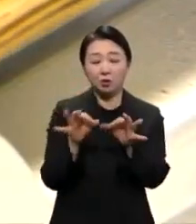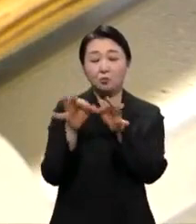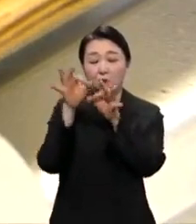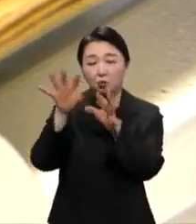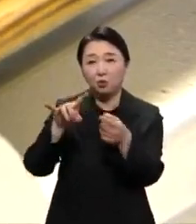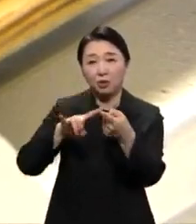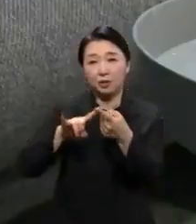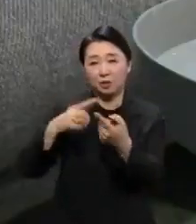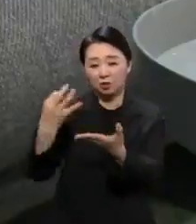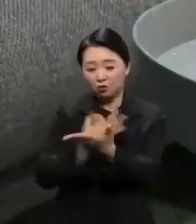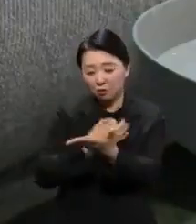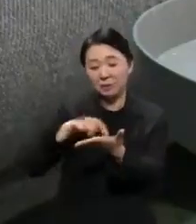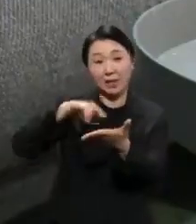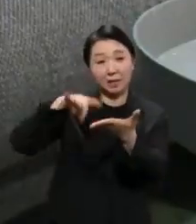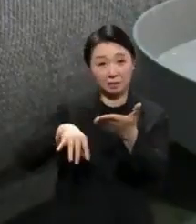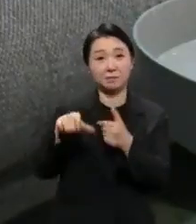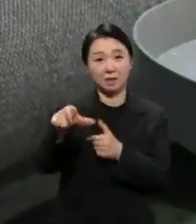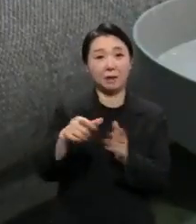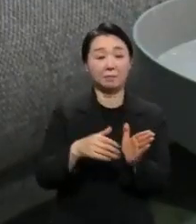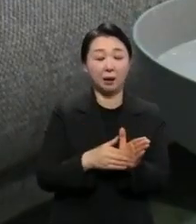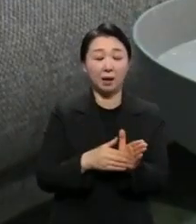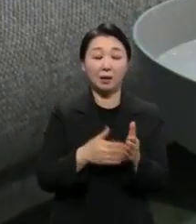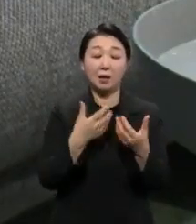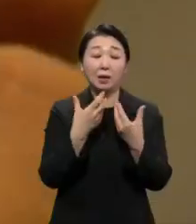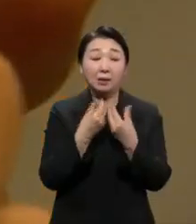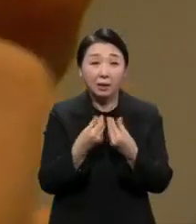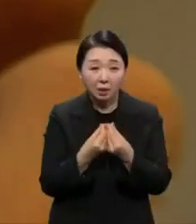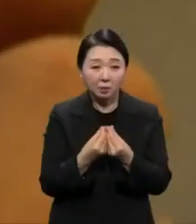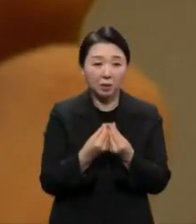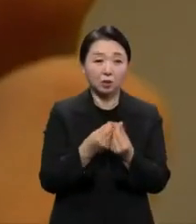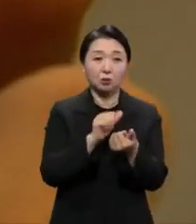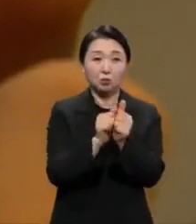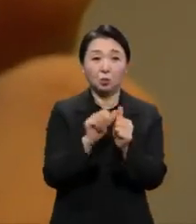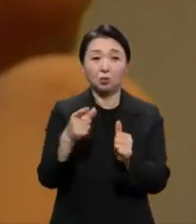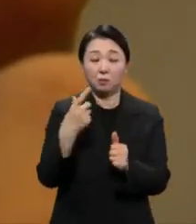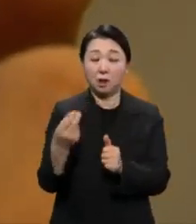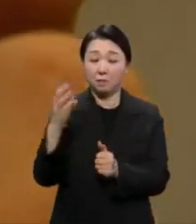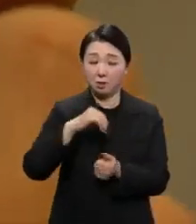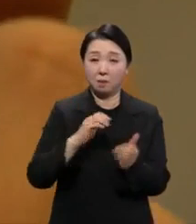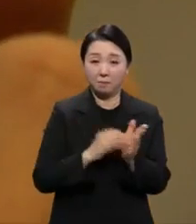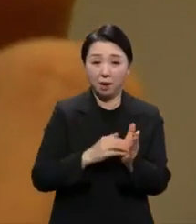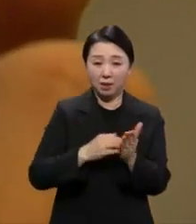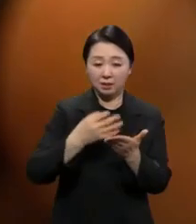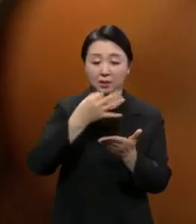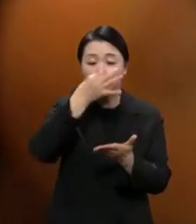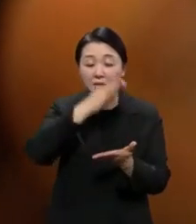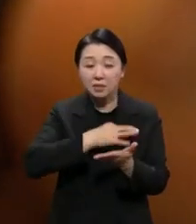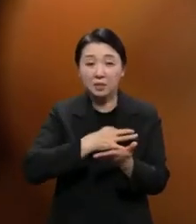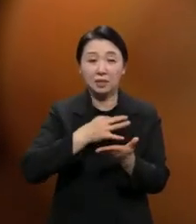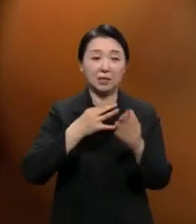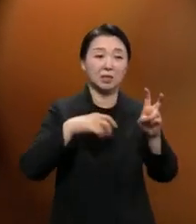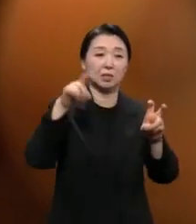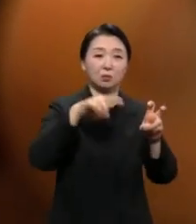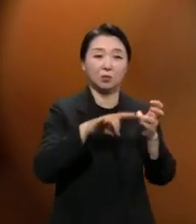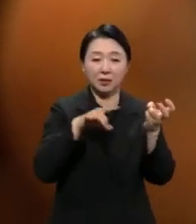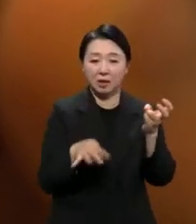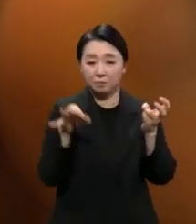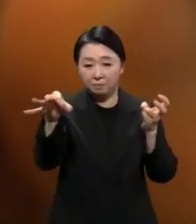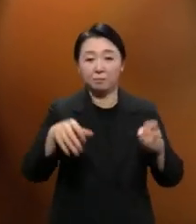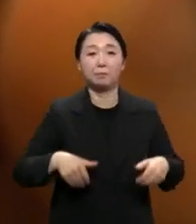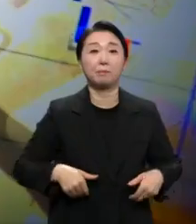세금입니다. 만약 주식으로 5천만 원 넘게 벌었다면 그 차익의 20%를 세금으로 내야